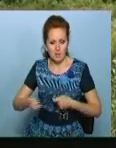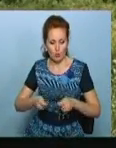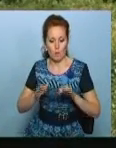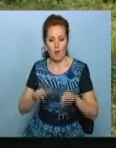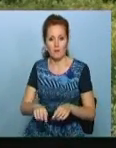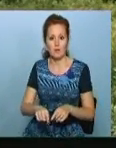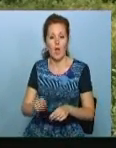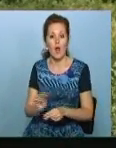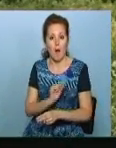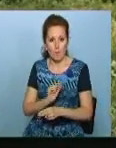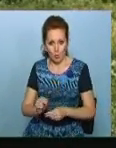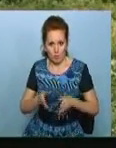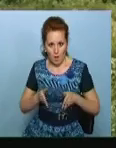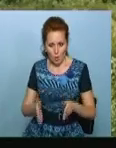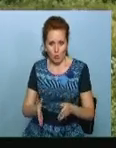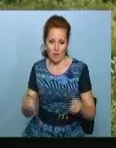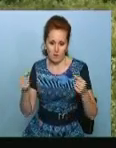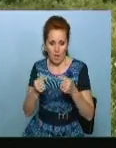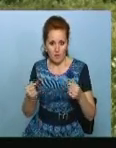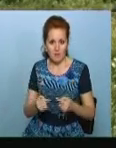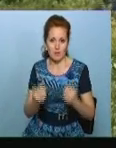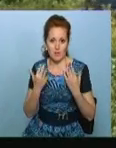дороги в соответствии с требованиями ГОСТ.